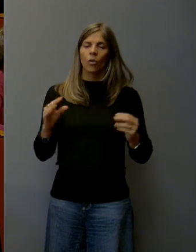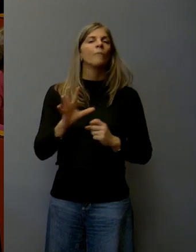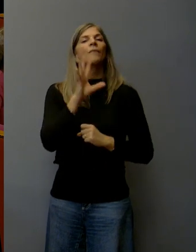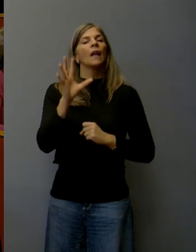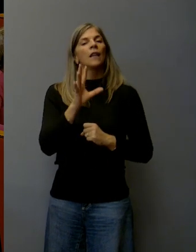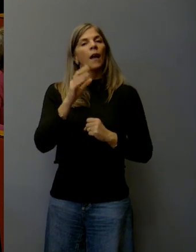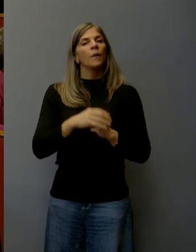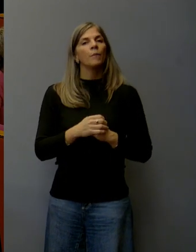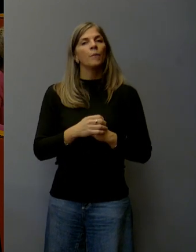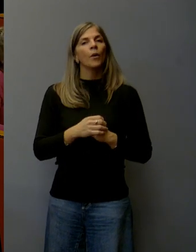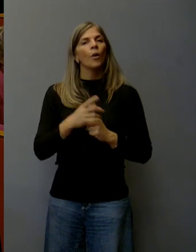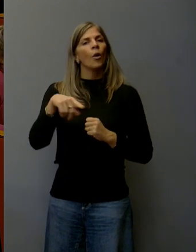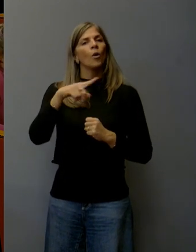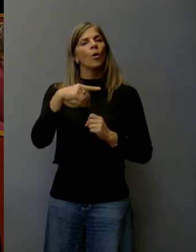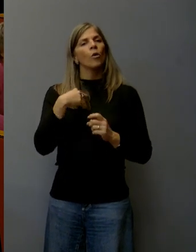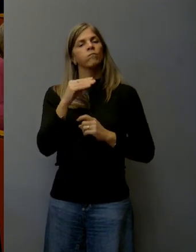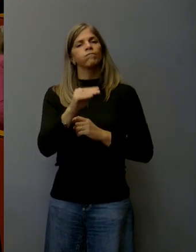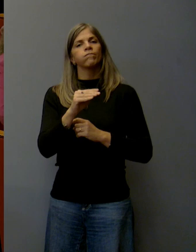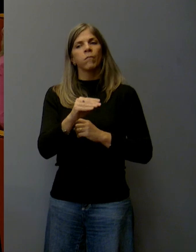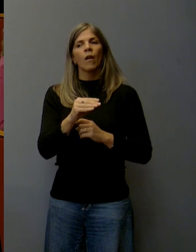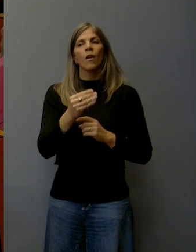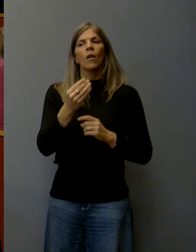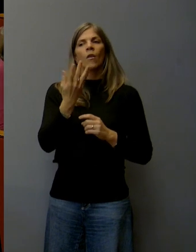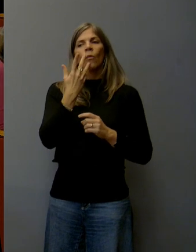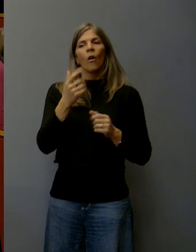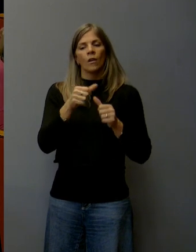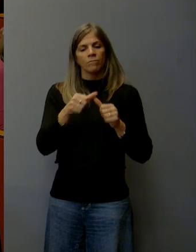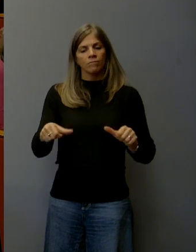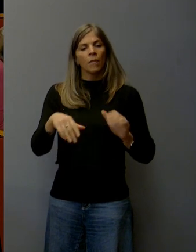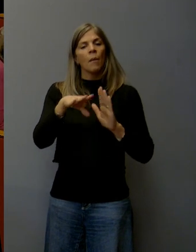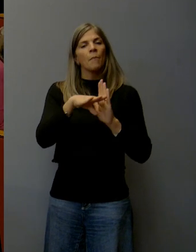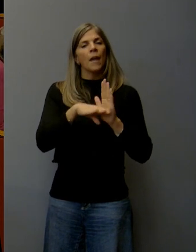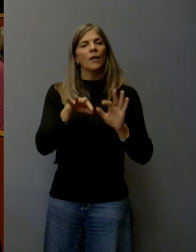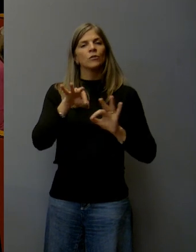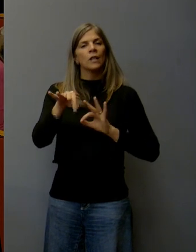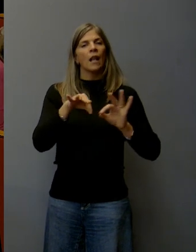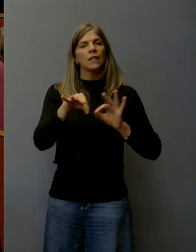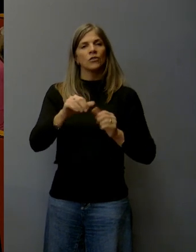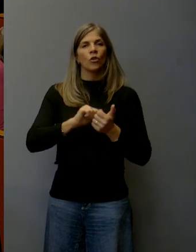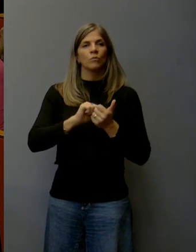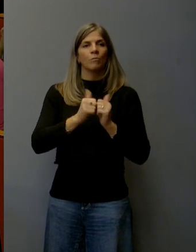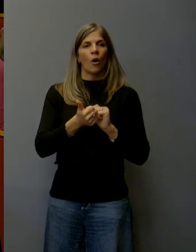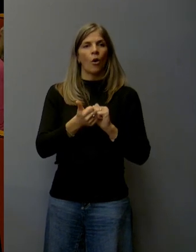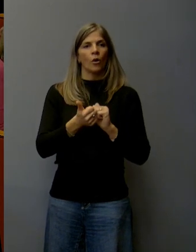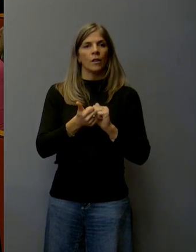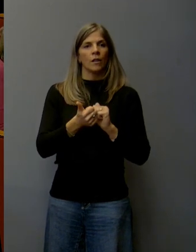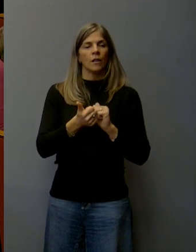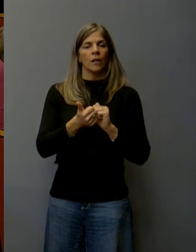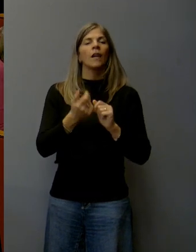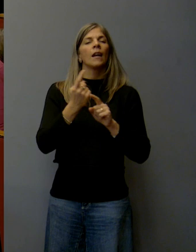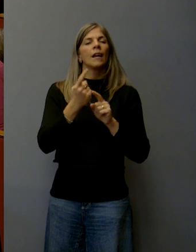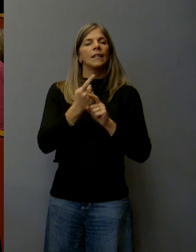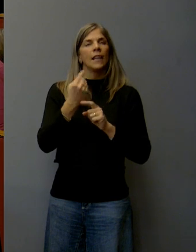hanno chiesto che venga predisposto un piano strategico dello sport che tenga come dire conto di tre